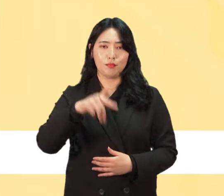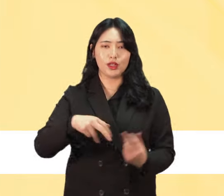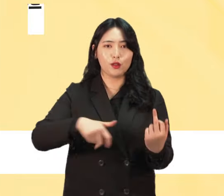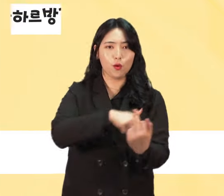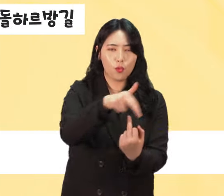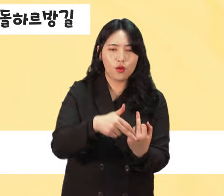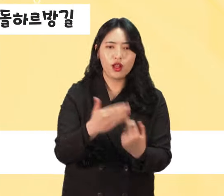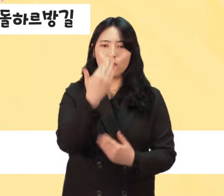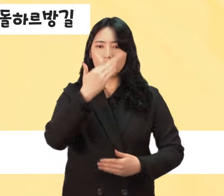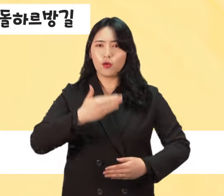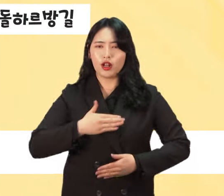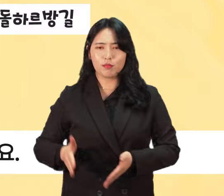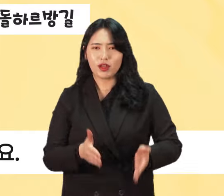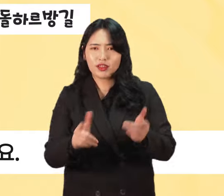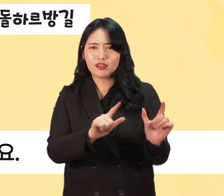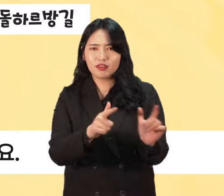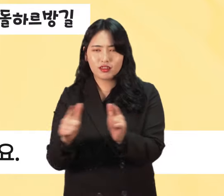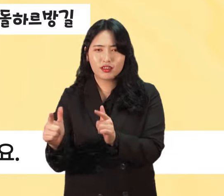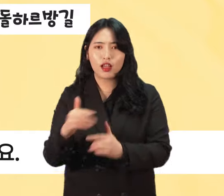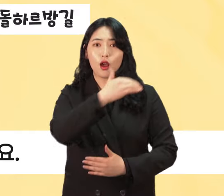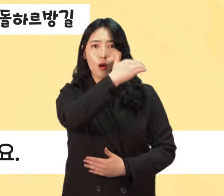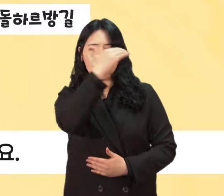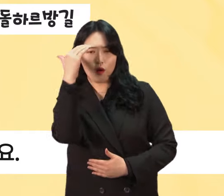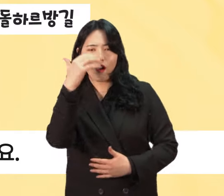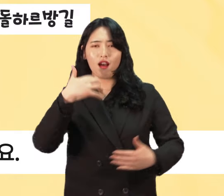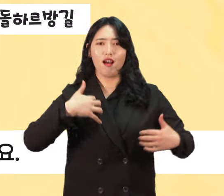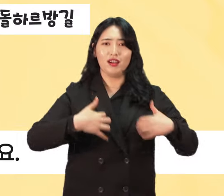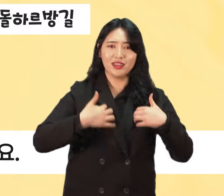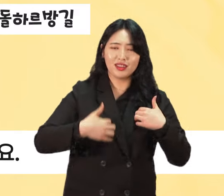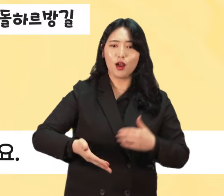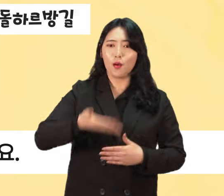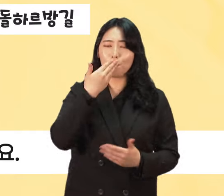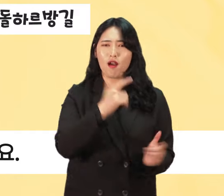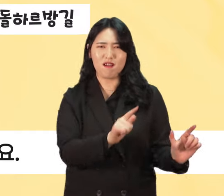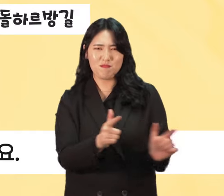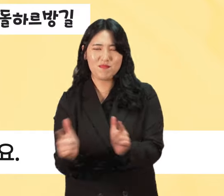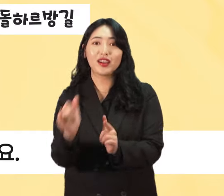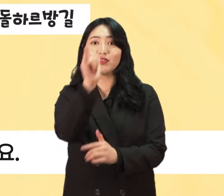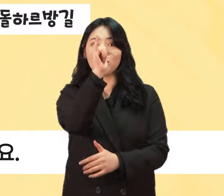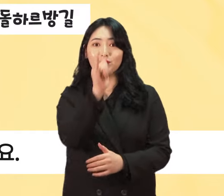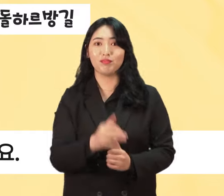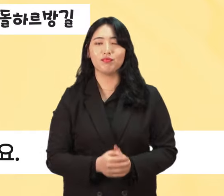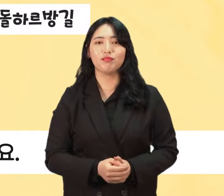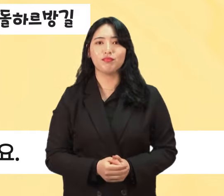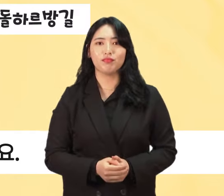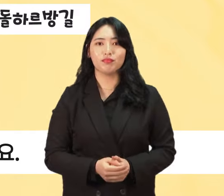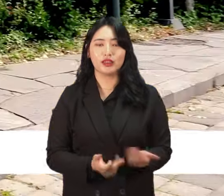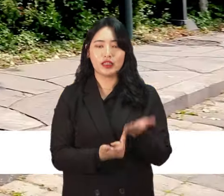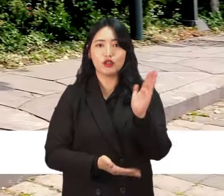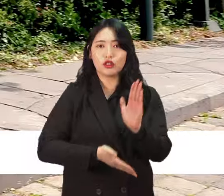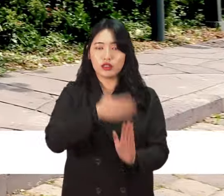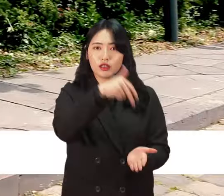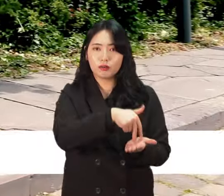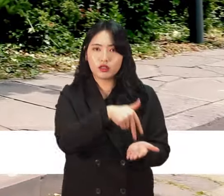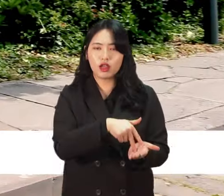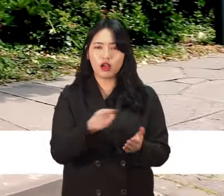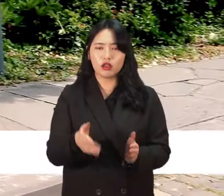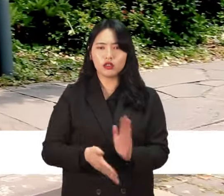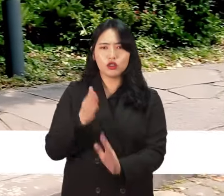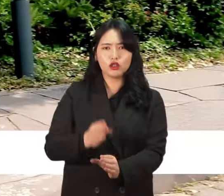올래 보라를 반길 등 다양한 볼거리와 즐길거리 먹거리가 있는데요 제주시는